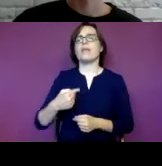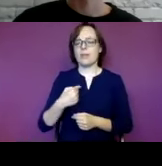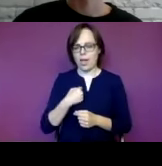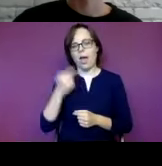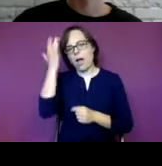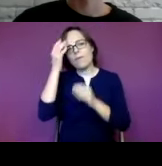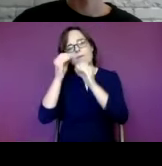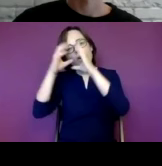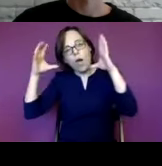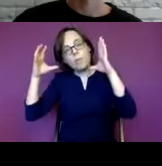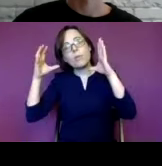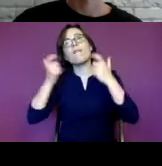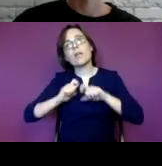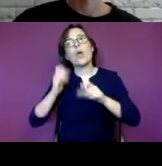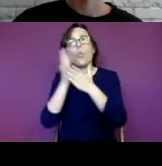nieco skomplikować.